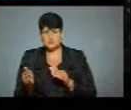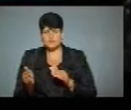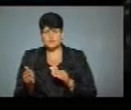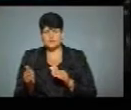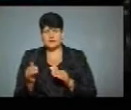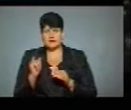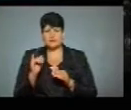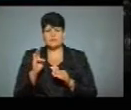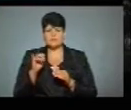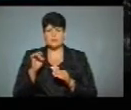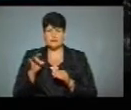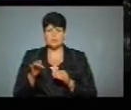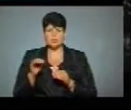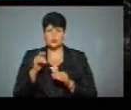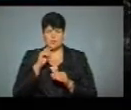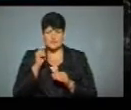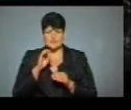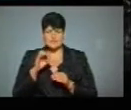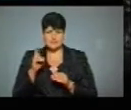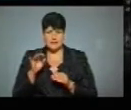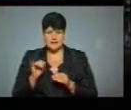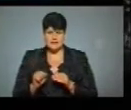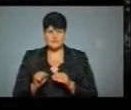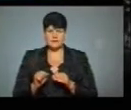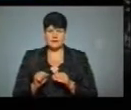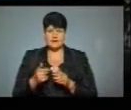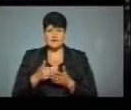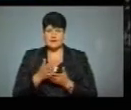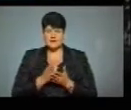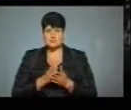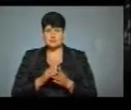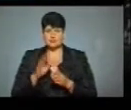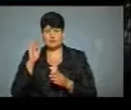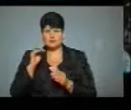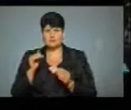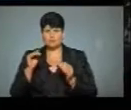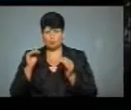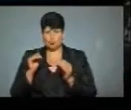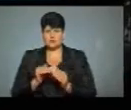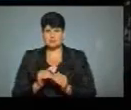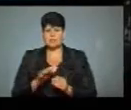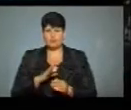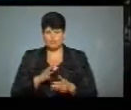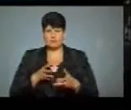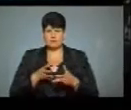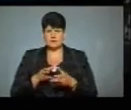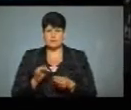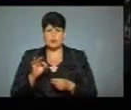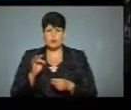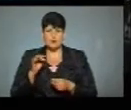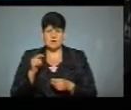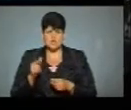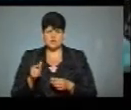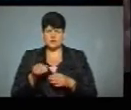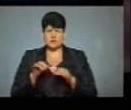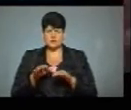дінтер Україна скала, нижче рівень, якість води нижче погіршувалася. Тобто був якийсь вплив органічних речовин, що